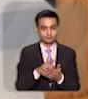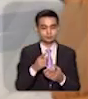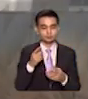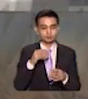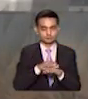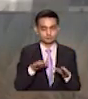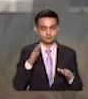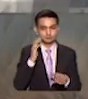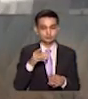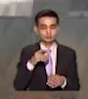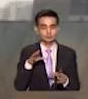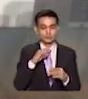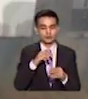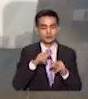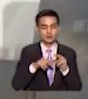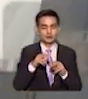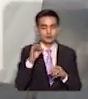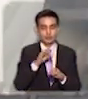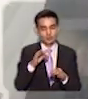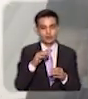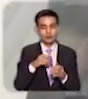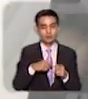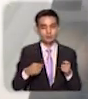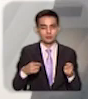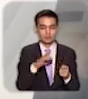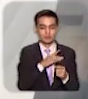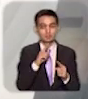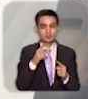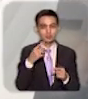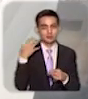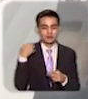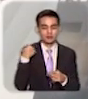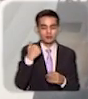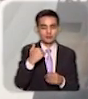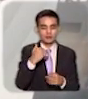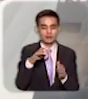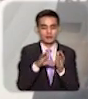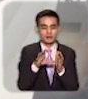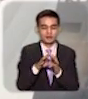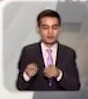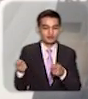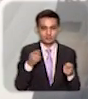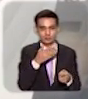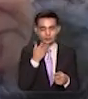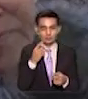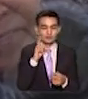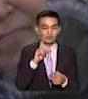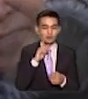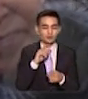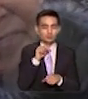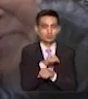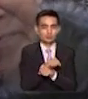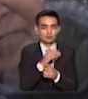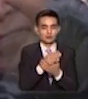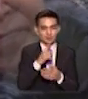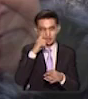қайтарып береміз. Содан кейін үй құрылысының кешігу себебі айтылды. Құрылыс компаниясының басшысы электр энергиясы тартылмаған соң жұмыс тоқтап тұр деді. Өкімет